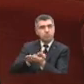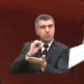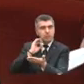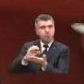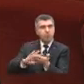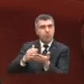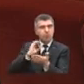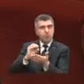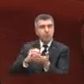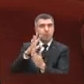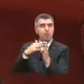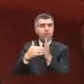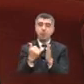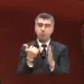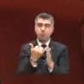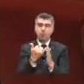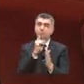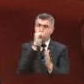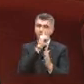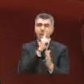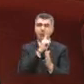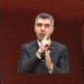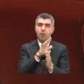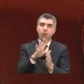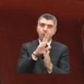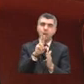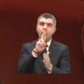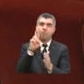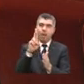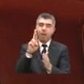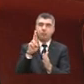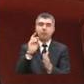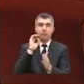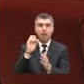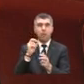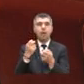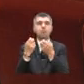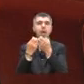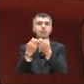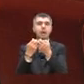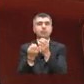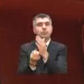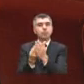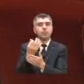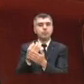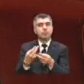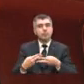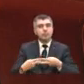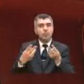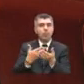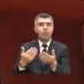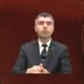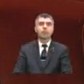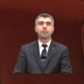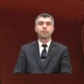الدرهم وغينتهى الموضوع. بدينا في هذه العمليه هذه من المحكمه الاداريه ضربات المحكمه التجاريه، هي النموذج البيلوت اللي خدينا الان باش تكون في هذا المجال هذا.